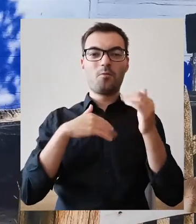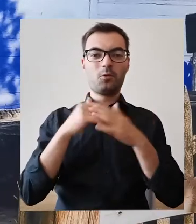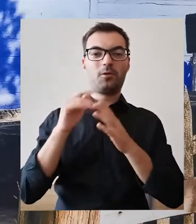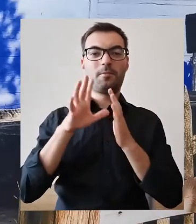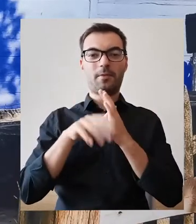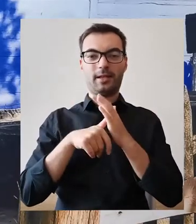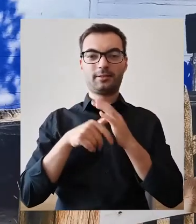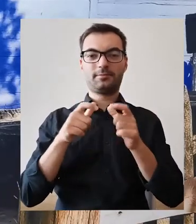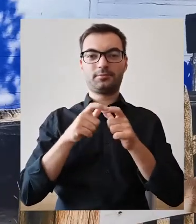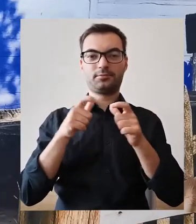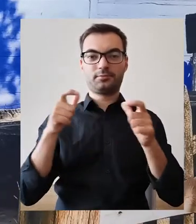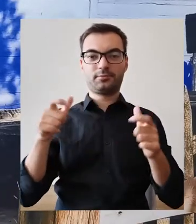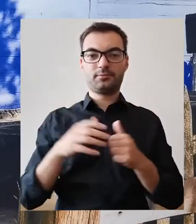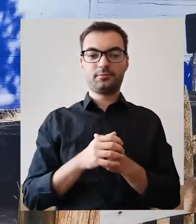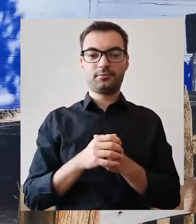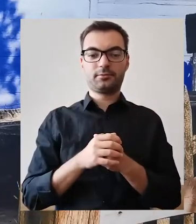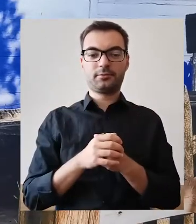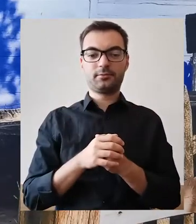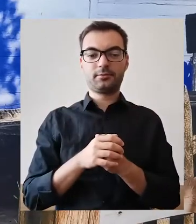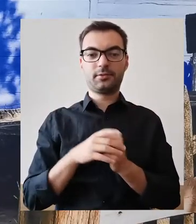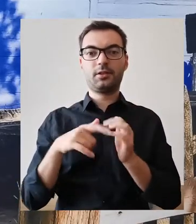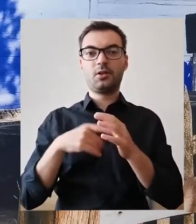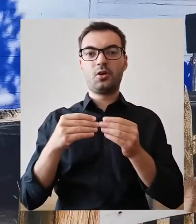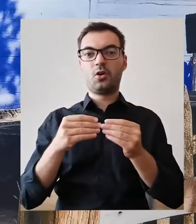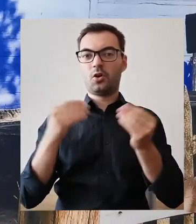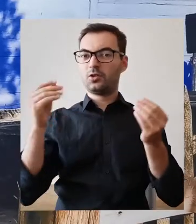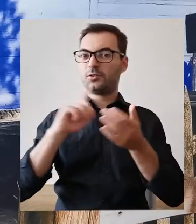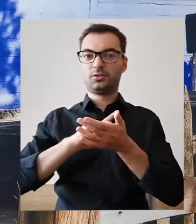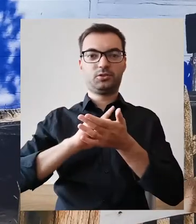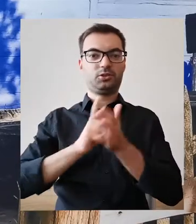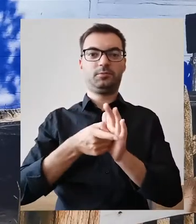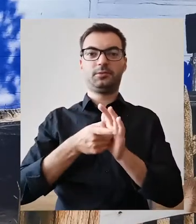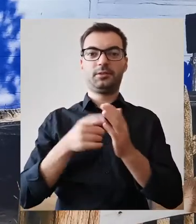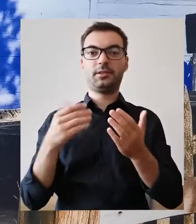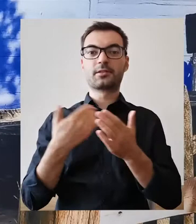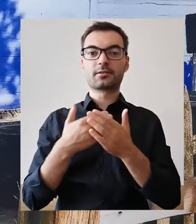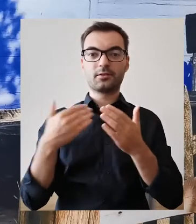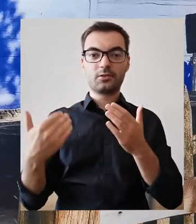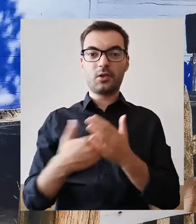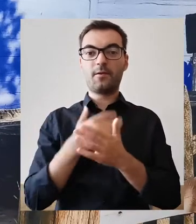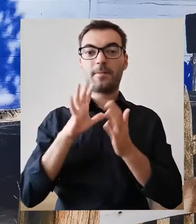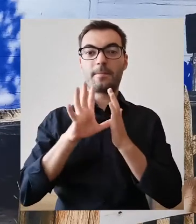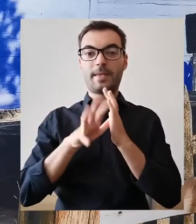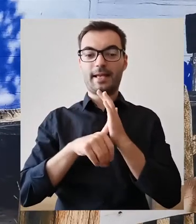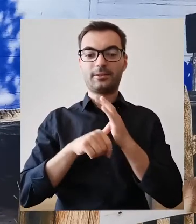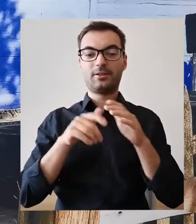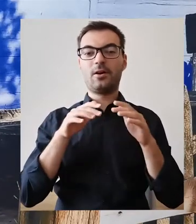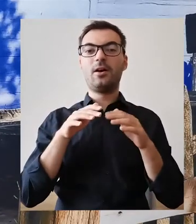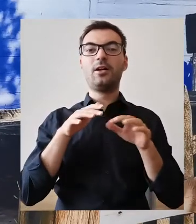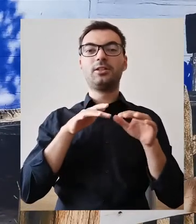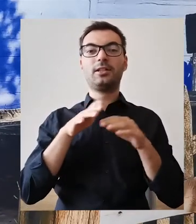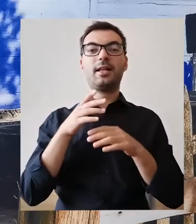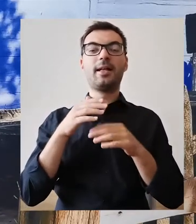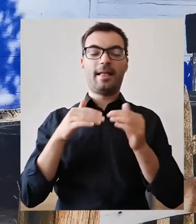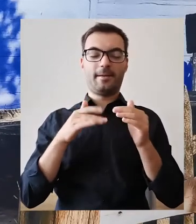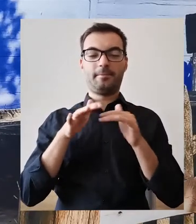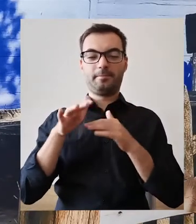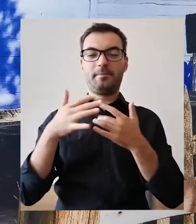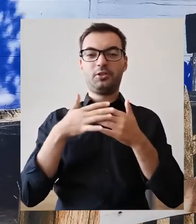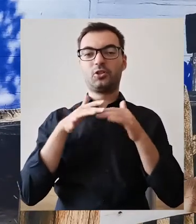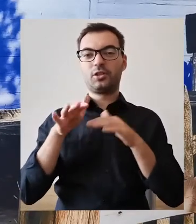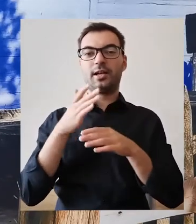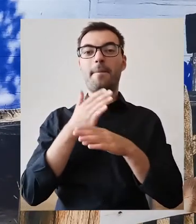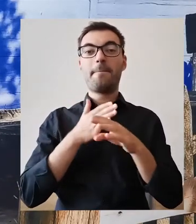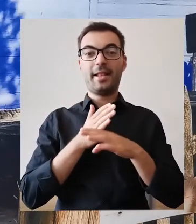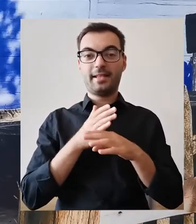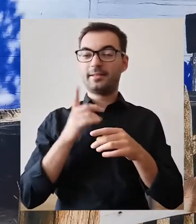przecięciach szlaków się znajdowało i one się rozwijały najszybciej także nowe miasto nad piwnicą rozwijało się